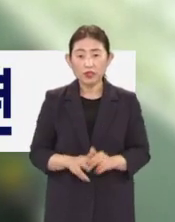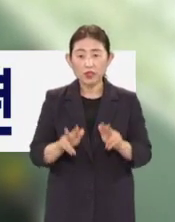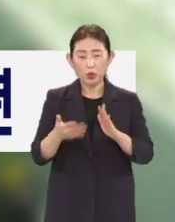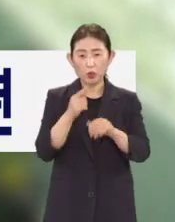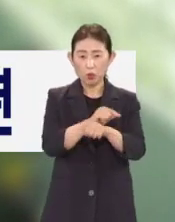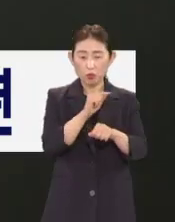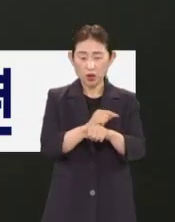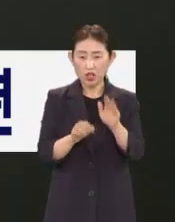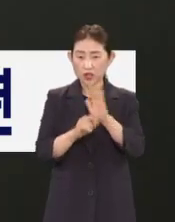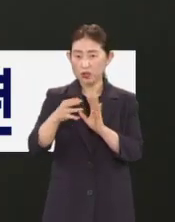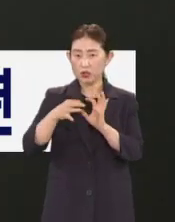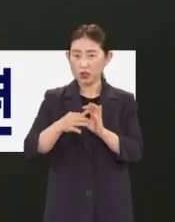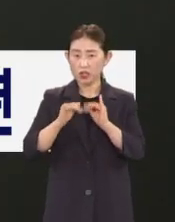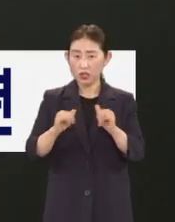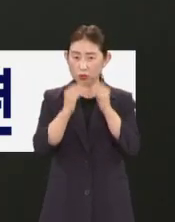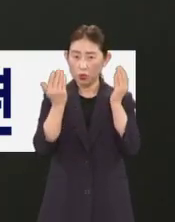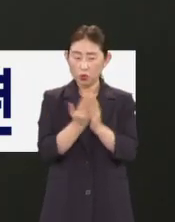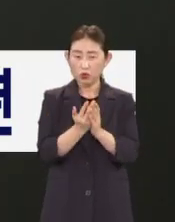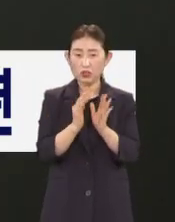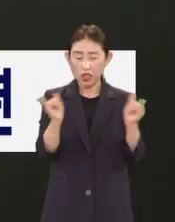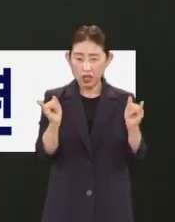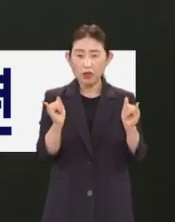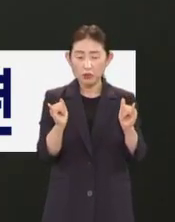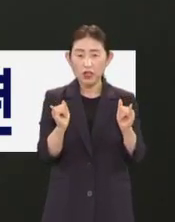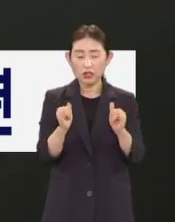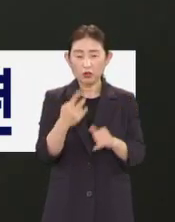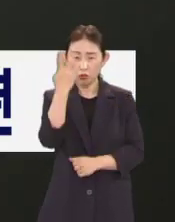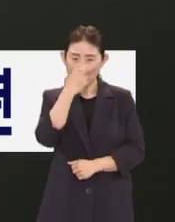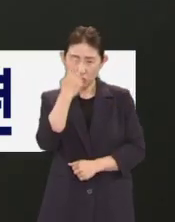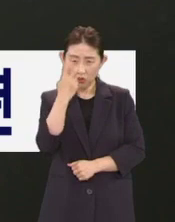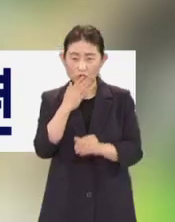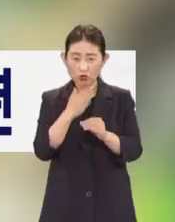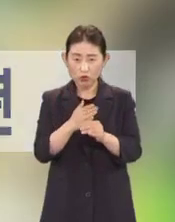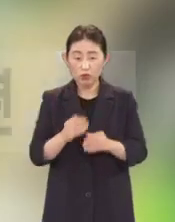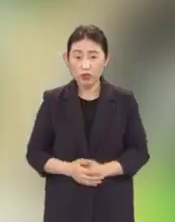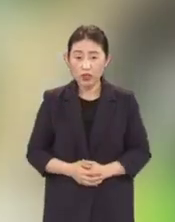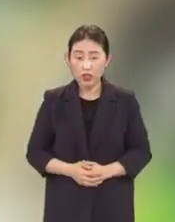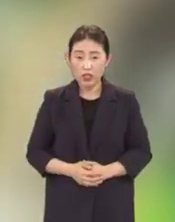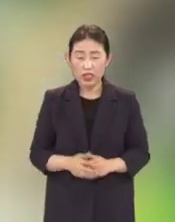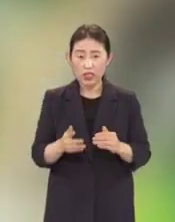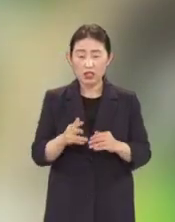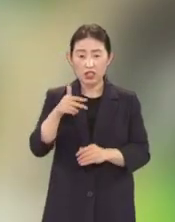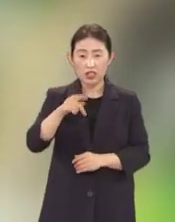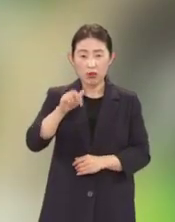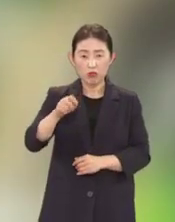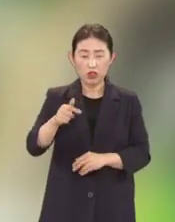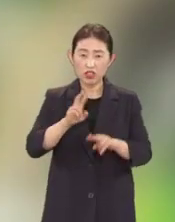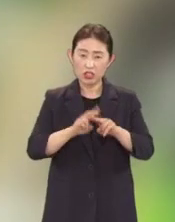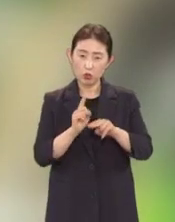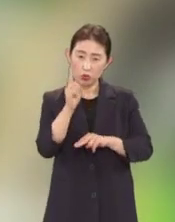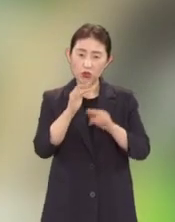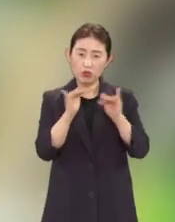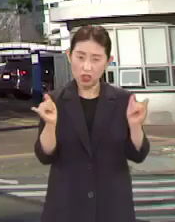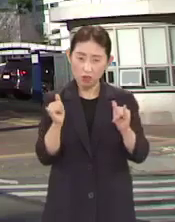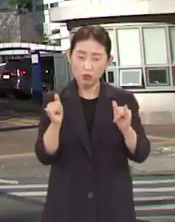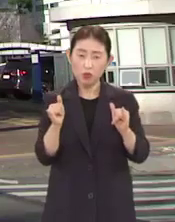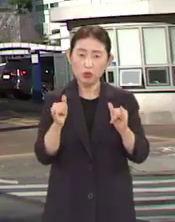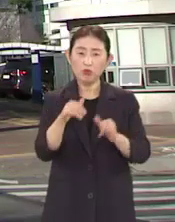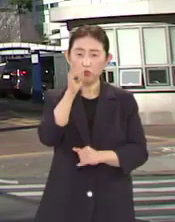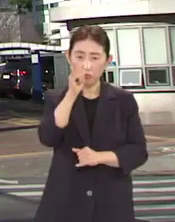현재 공무원과 입찰관계자 등 여러 명이 입건돼 수사를 받고 있으며이 중엔 사무관 이상 고위직도 포함된 것으로